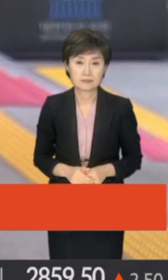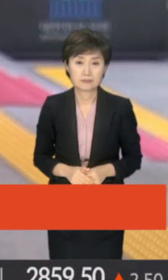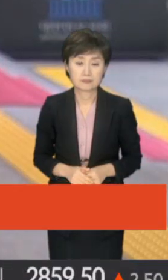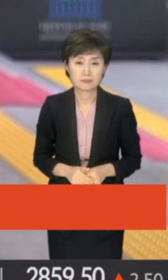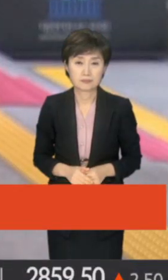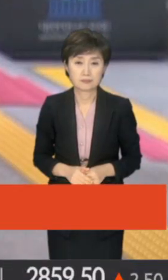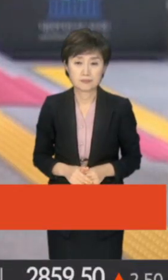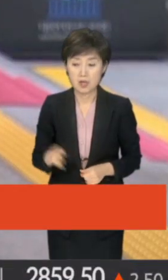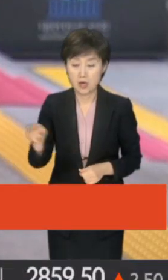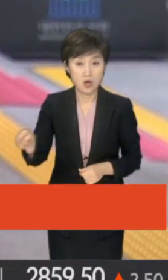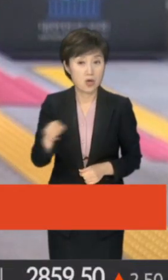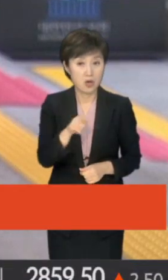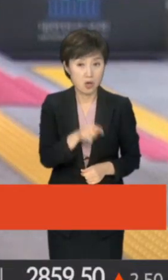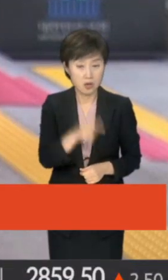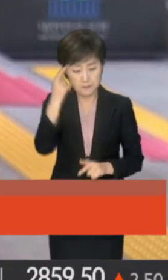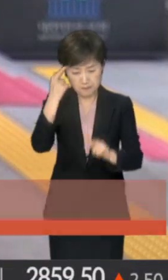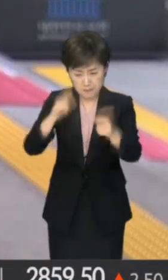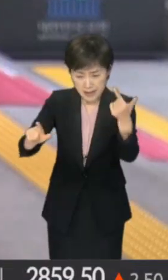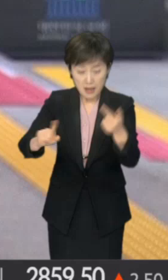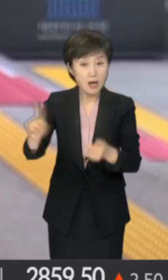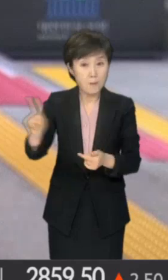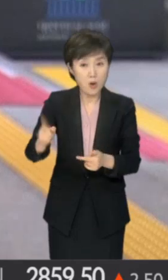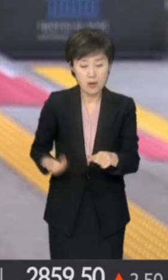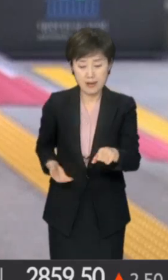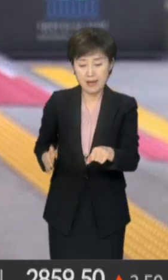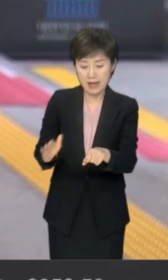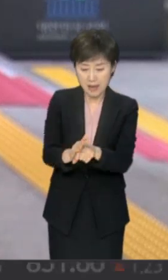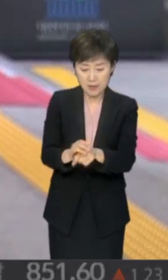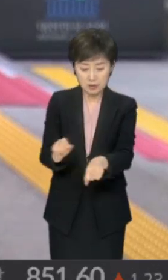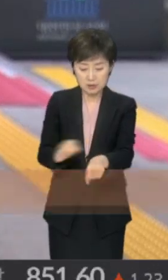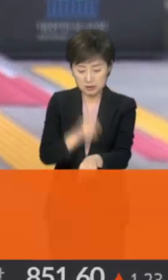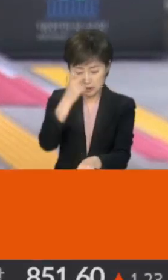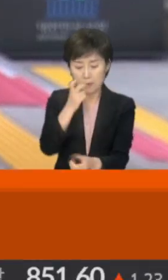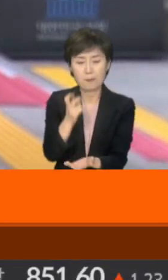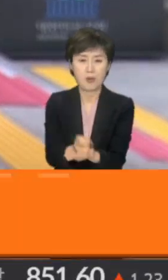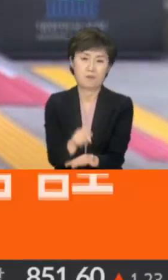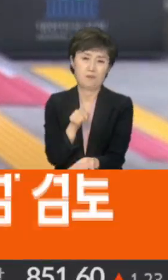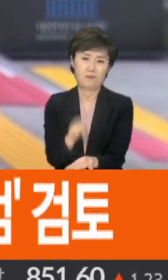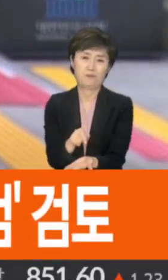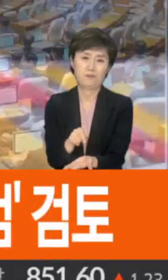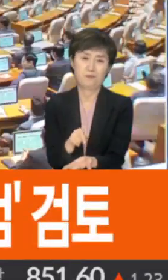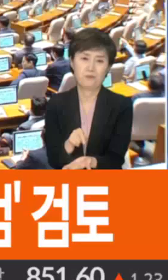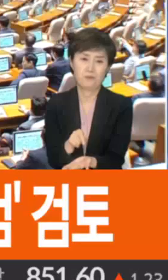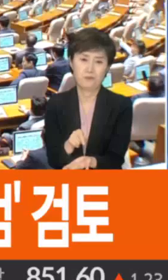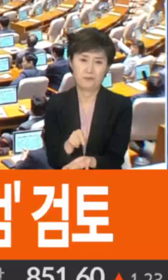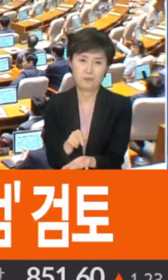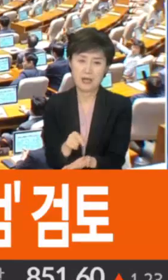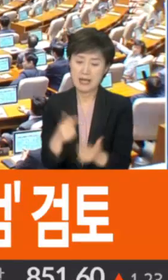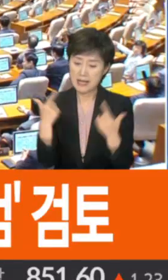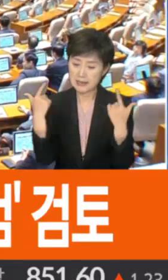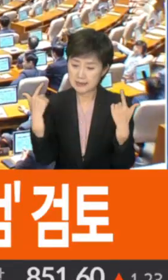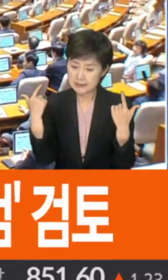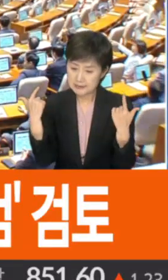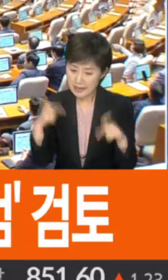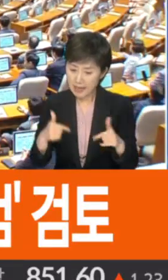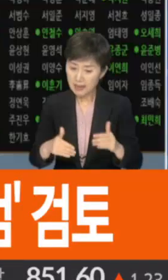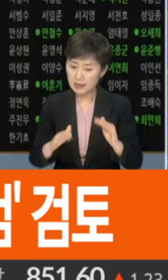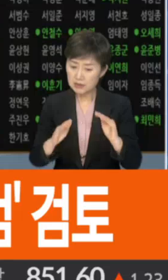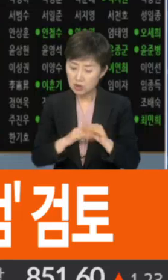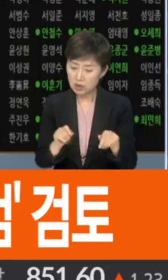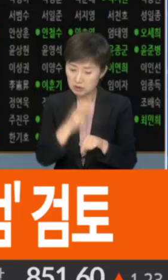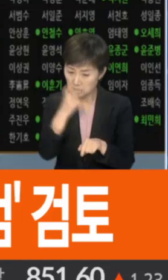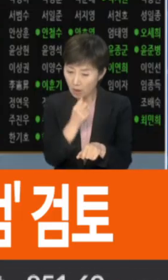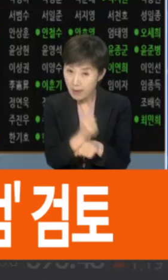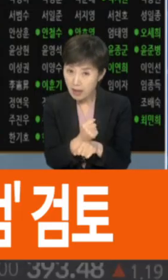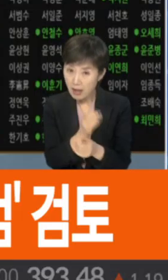네, 먼저 여야가 첨예하게 대립 중인 해병대원 특검법은 이 상설 특검이 새 이슈로 떠올랐습니다. 이